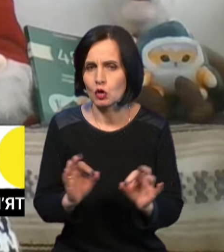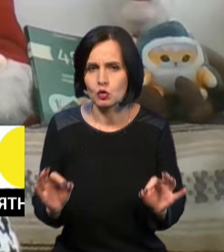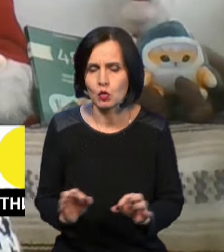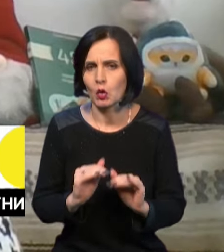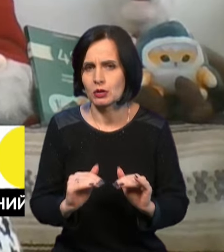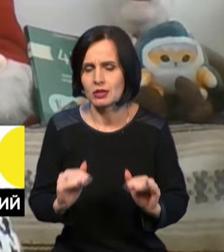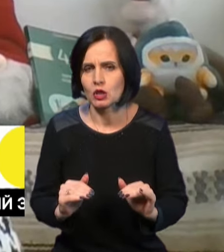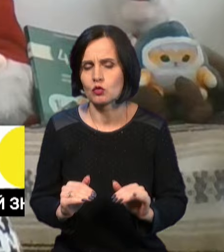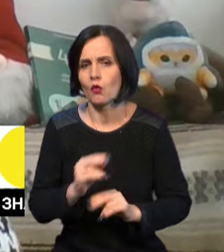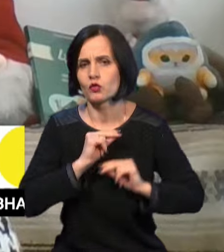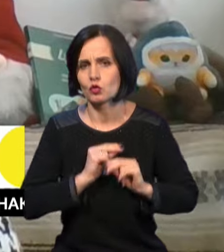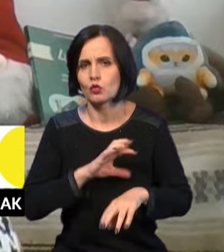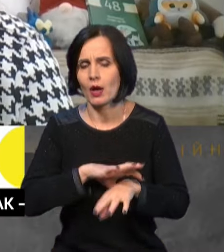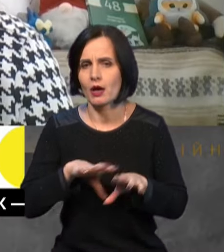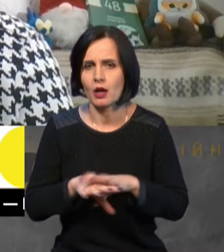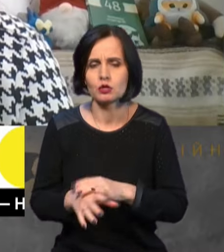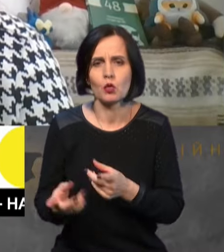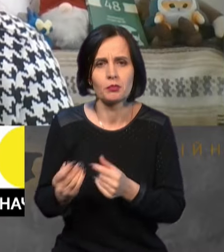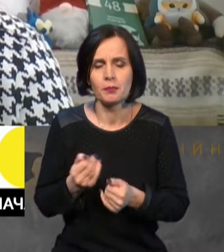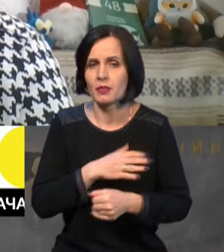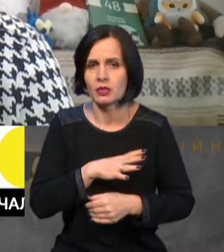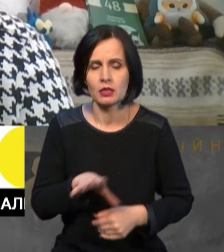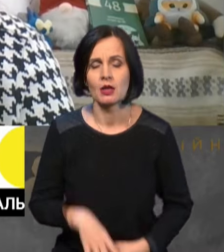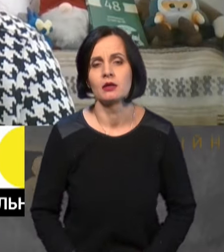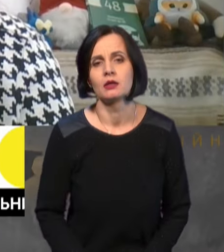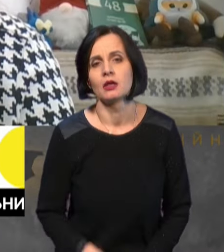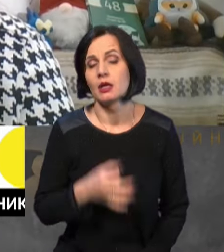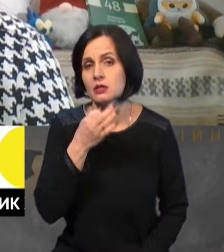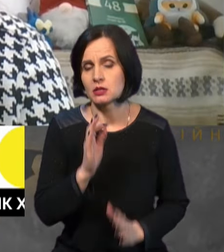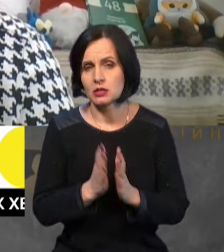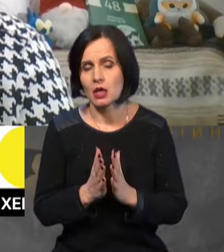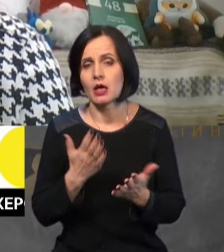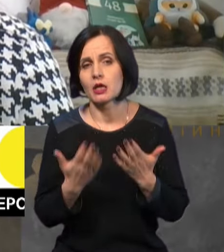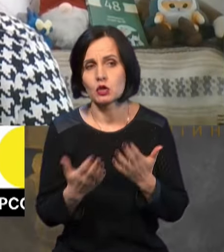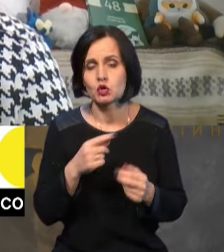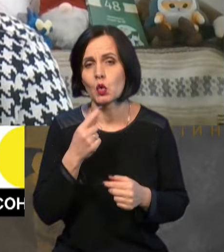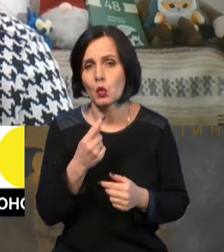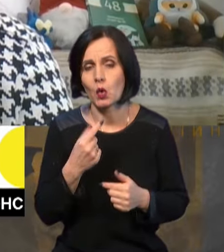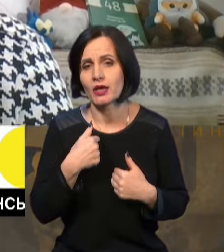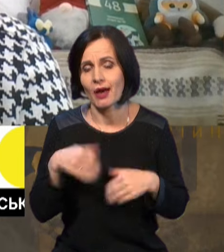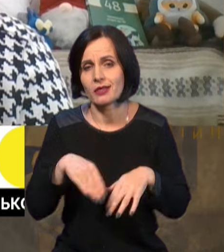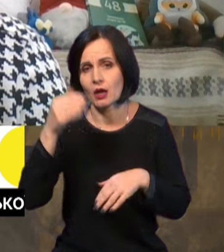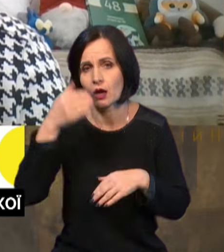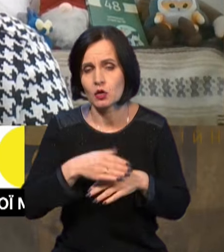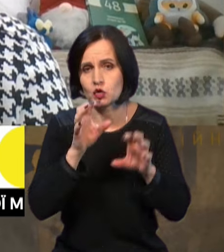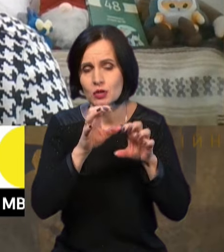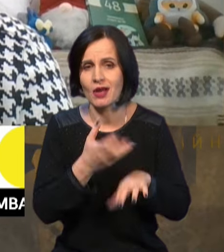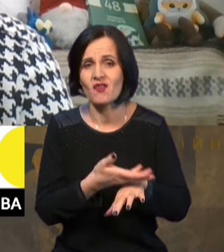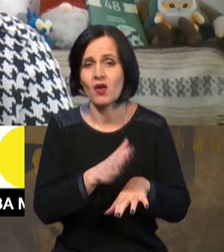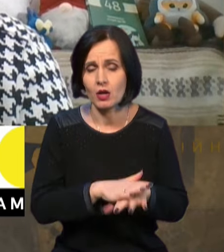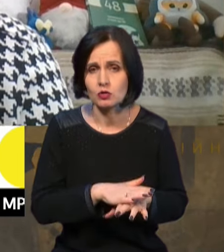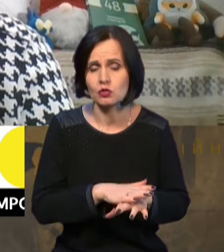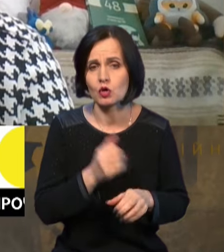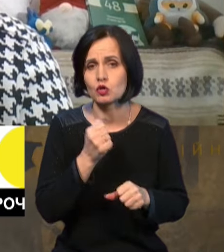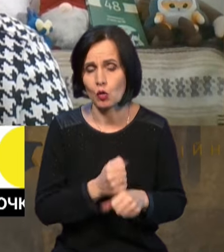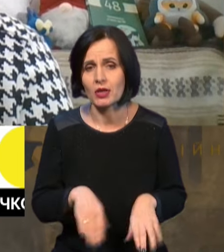не заганяв. Пані Тетяно, скажіть, будь ласка, якщо говорити про те, що я так розумію, що, напевно, законодавчо просто важко, аби